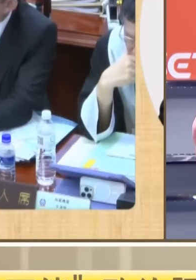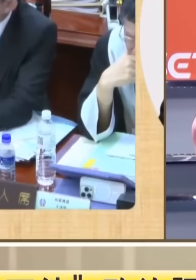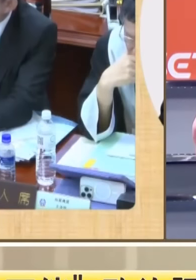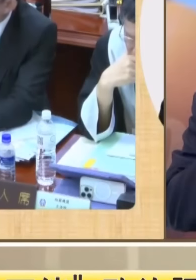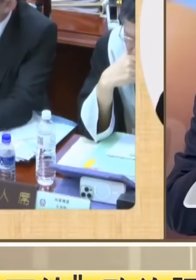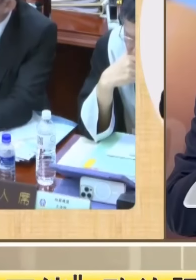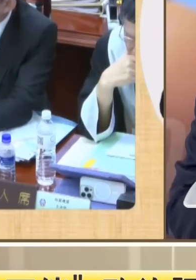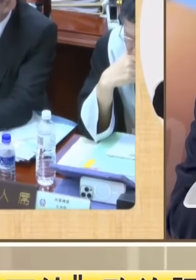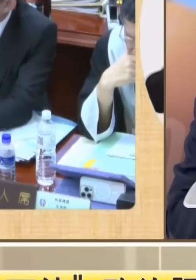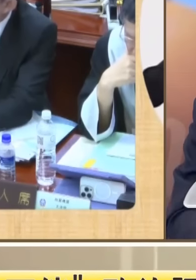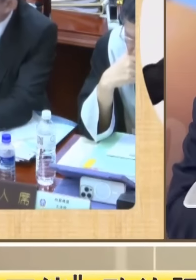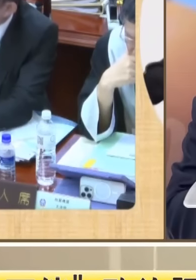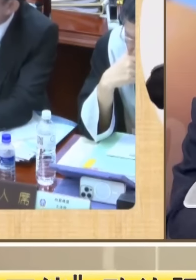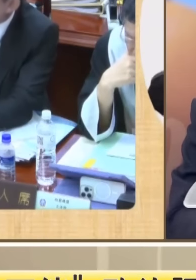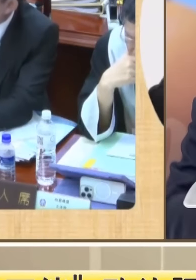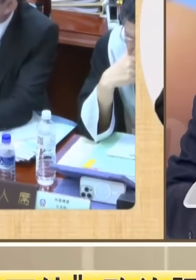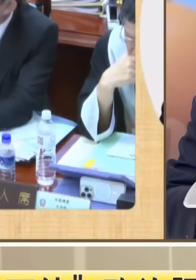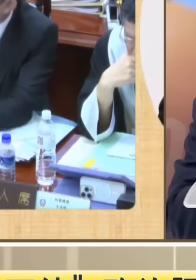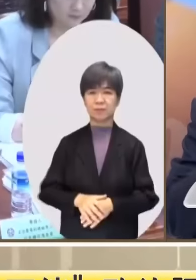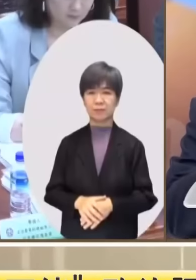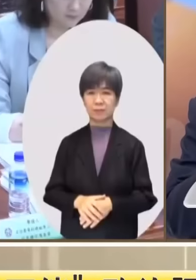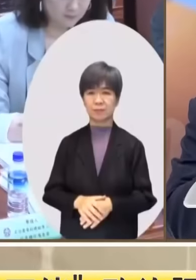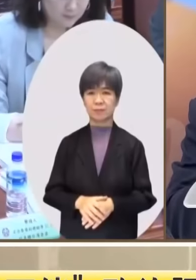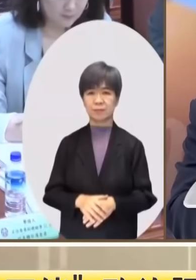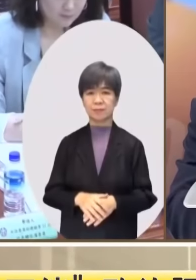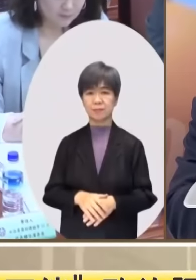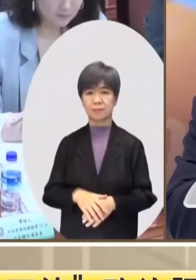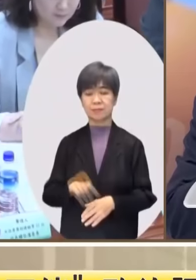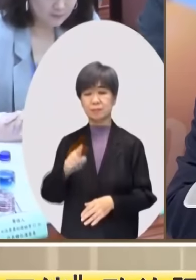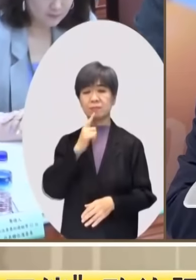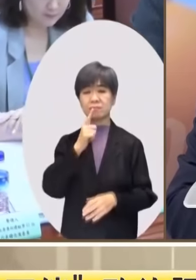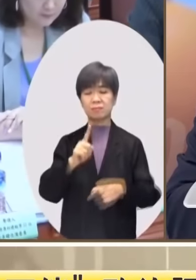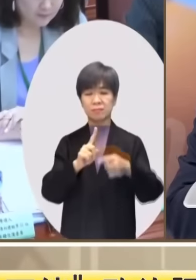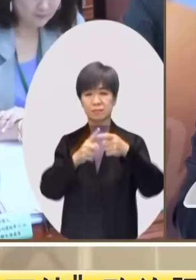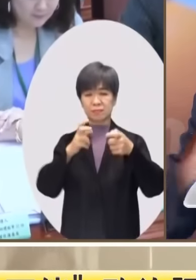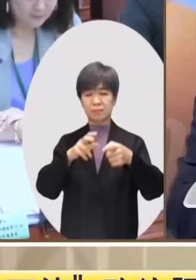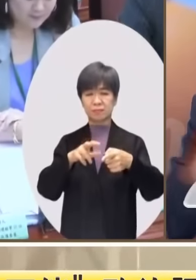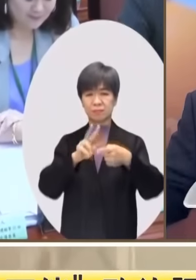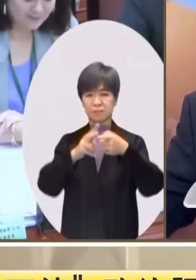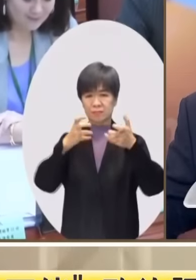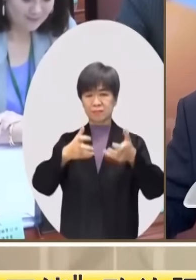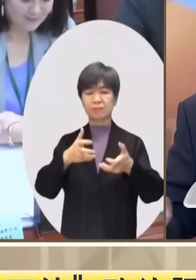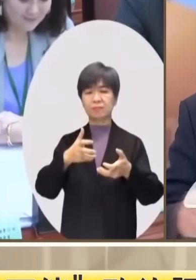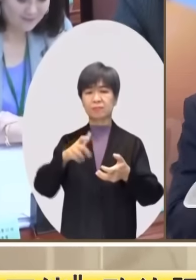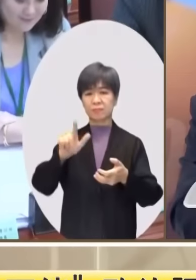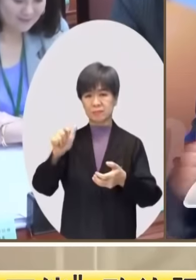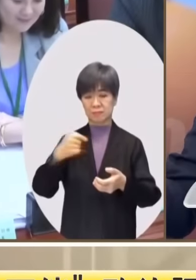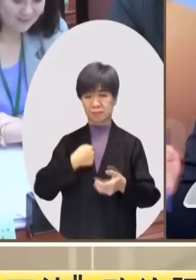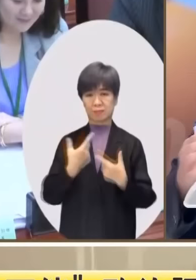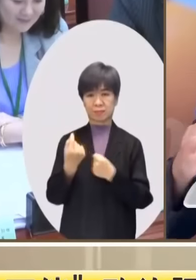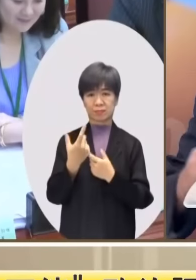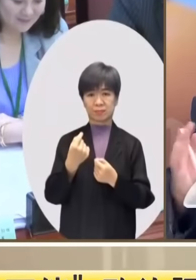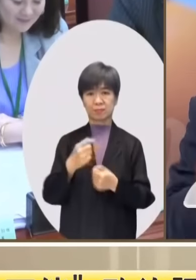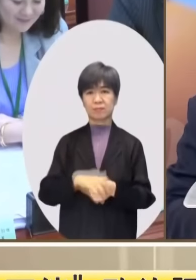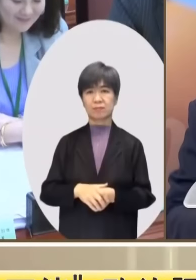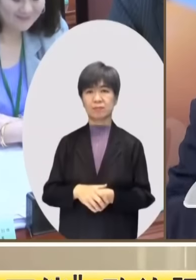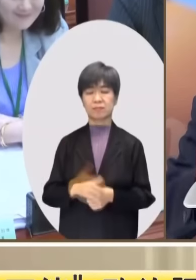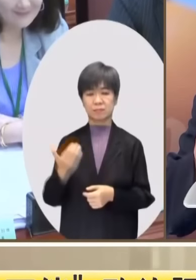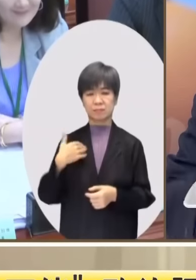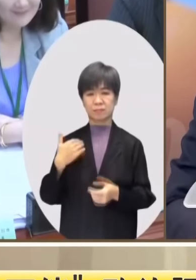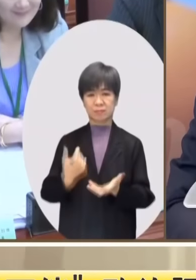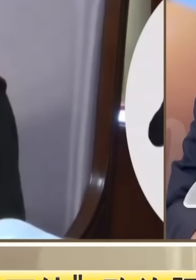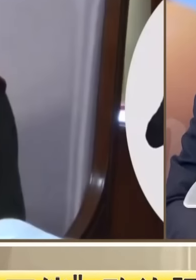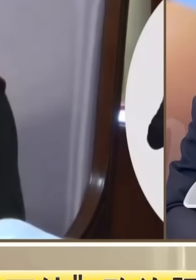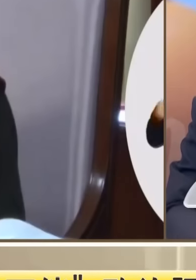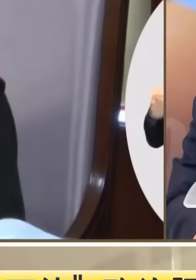查嘛？ 对，上半场看完败相已现，那个追发分数拉太大，那个 追不回来 ，